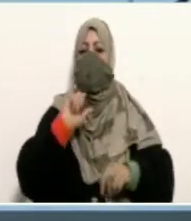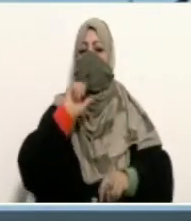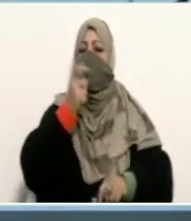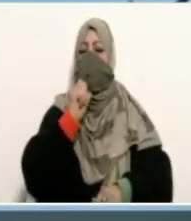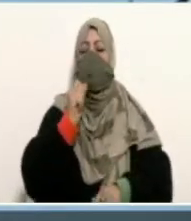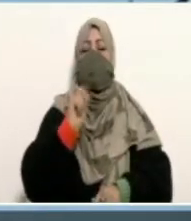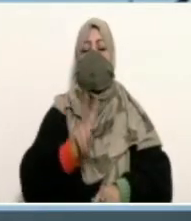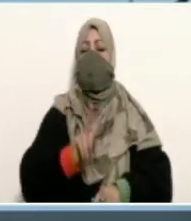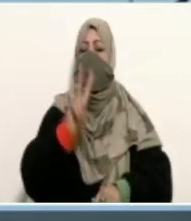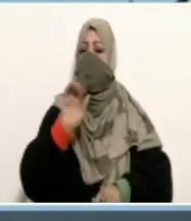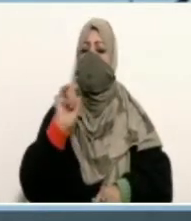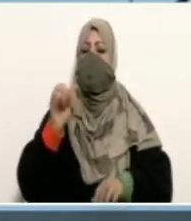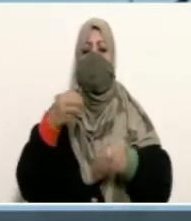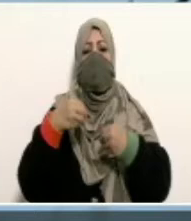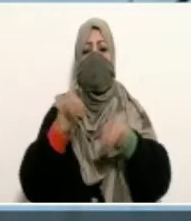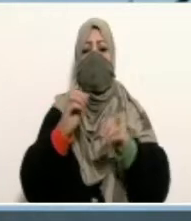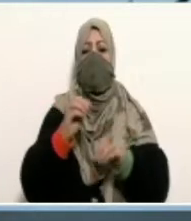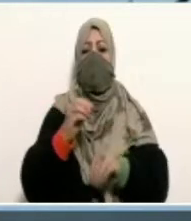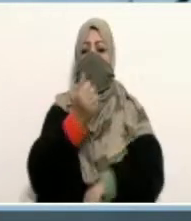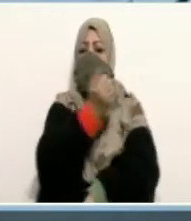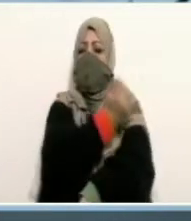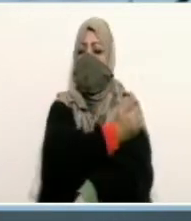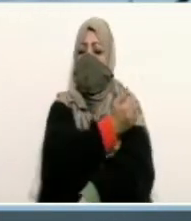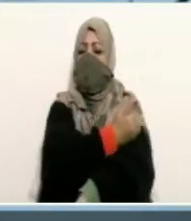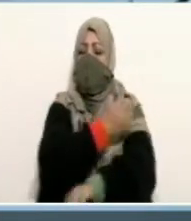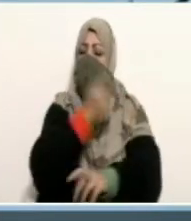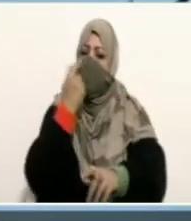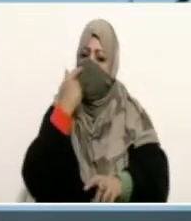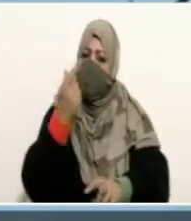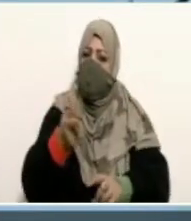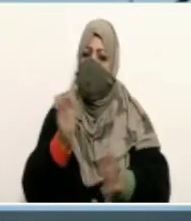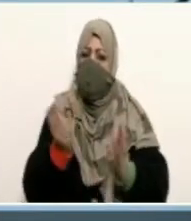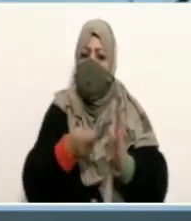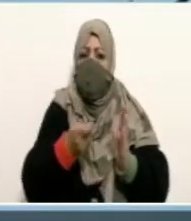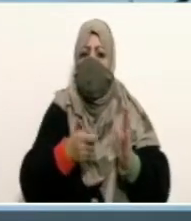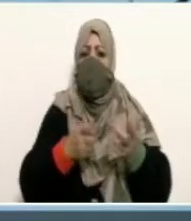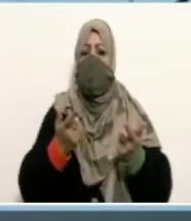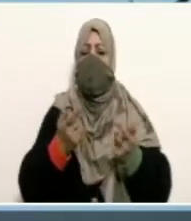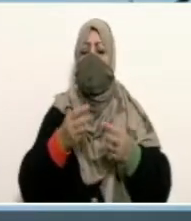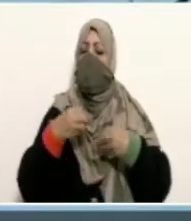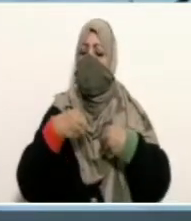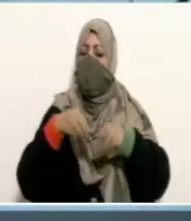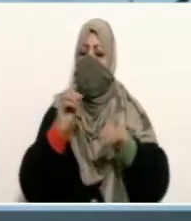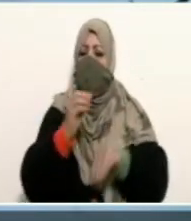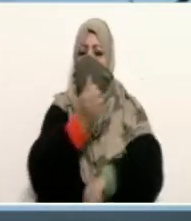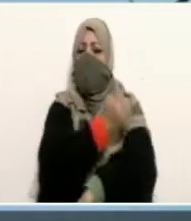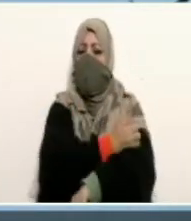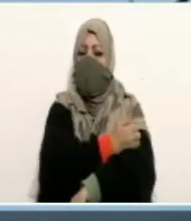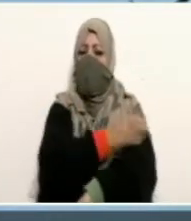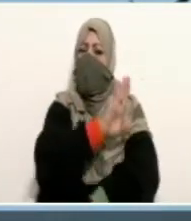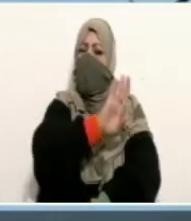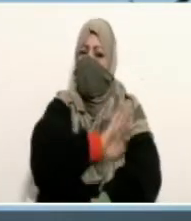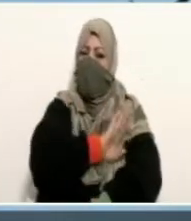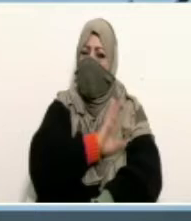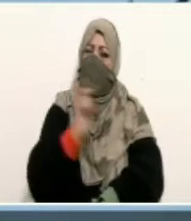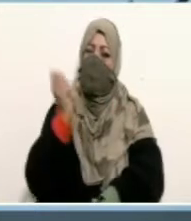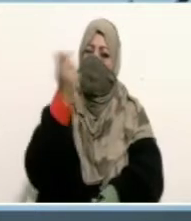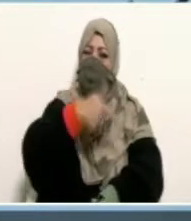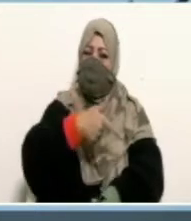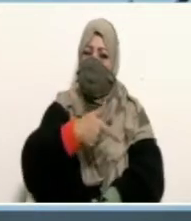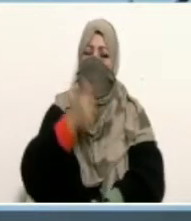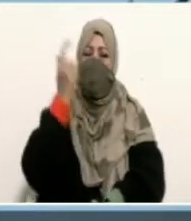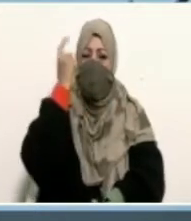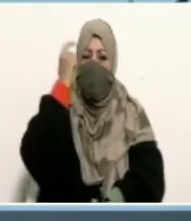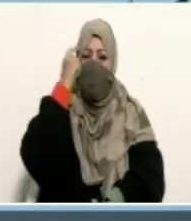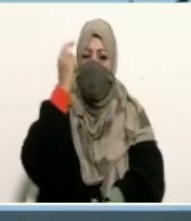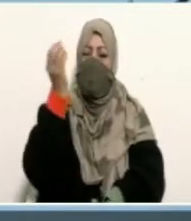أو أنها يعني تبيع فقط والحقن هذا أمر شيء أمر آخر زايد على هذا العمل وهذا التعاقد، فإذا كان أمر